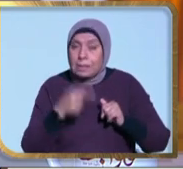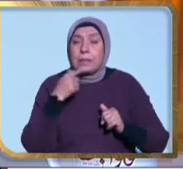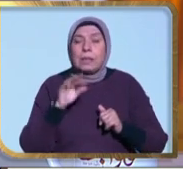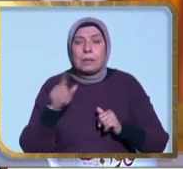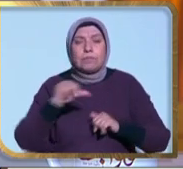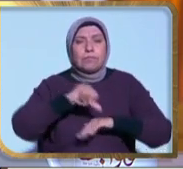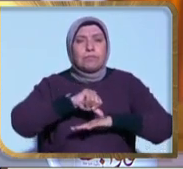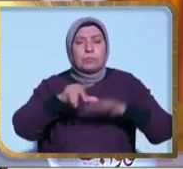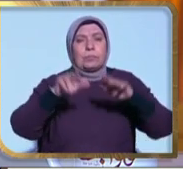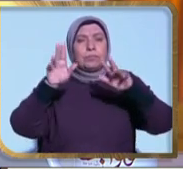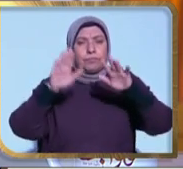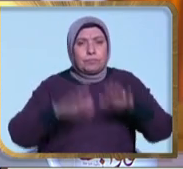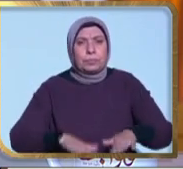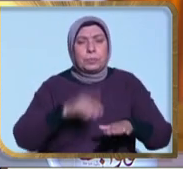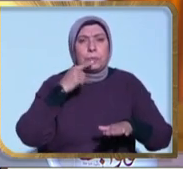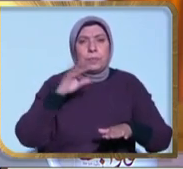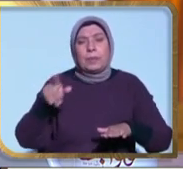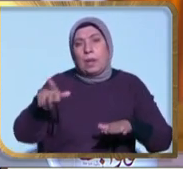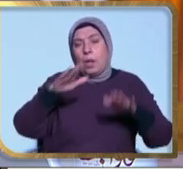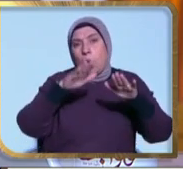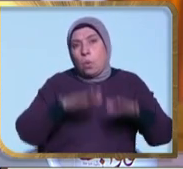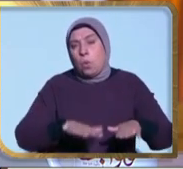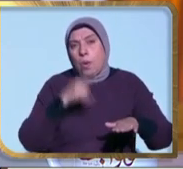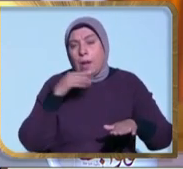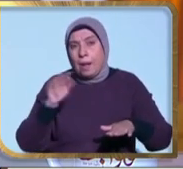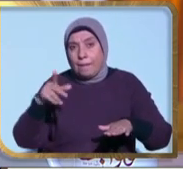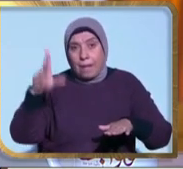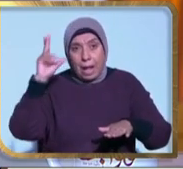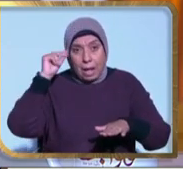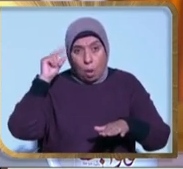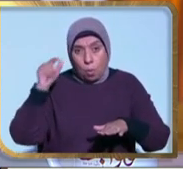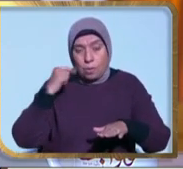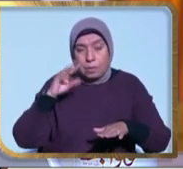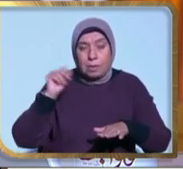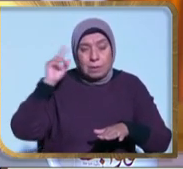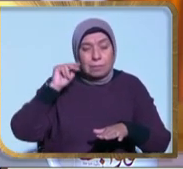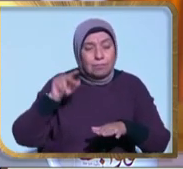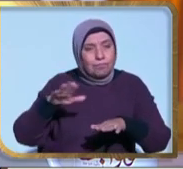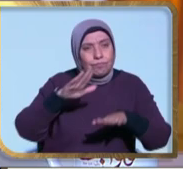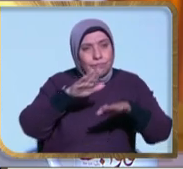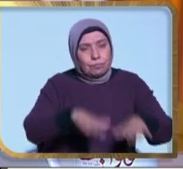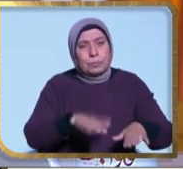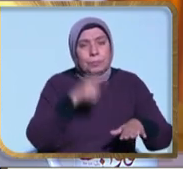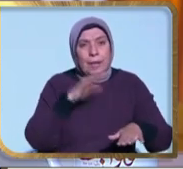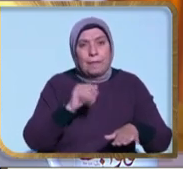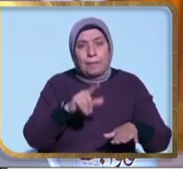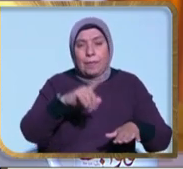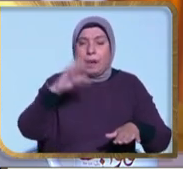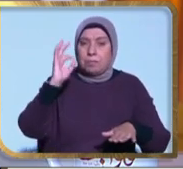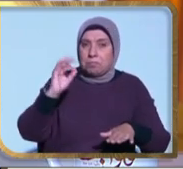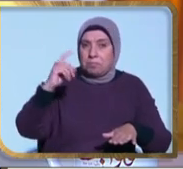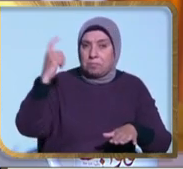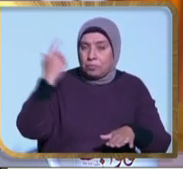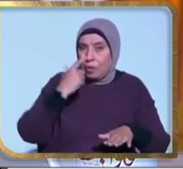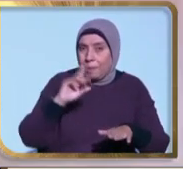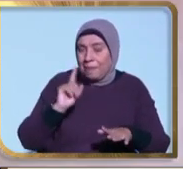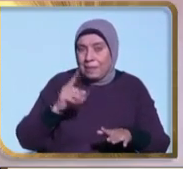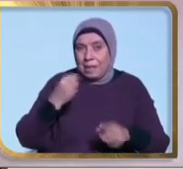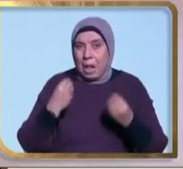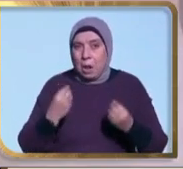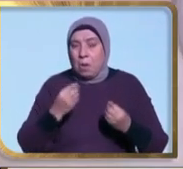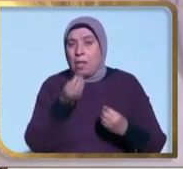اسرائيل بين الظل الوارف السحابه اللي بتظل لهم والطعام الشهي والماء العذب وحان بقى